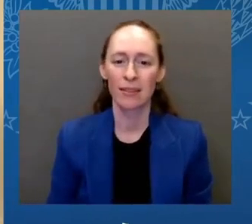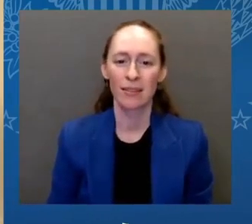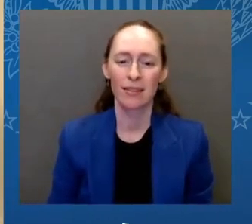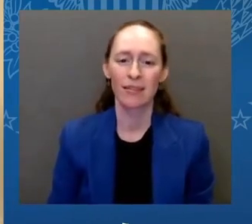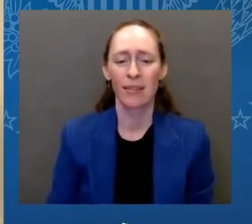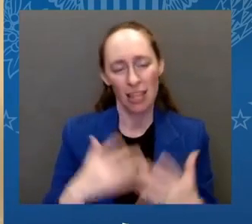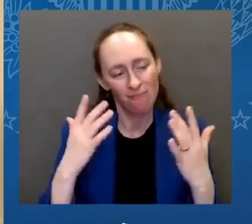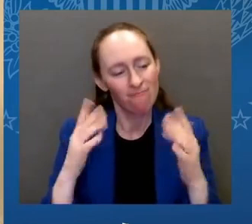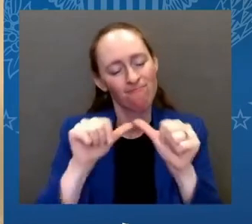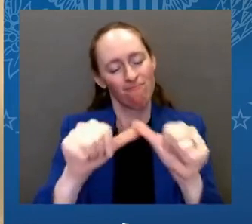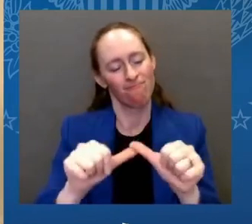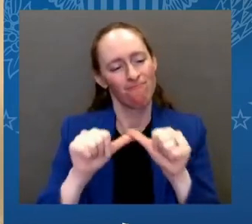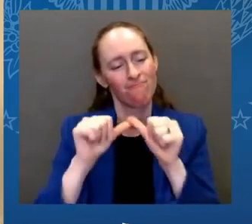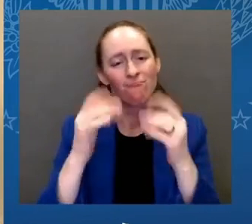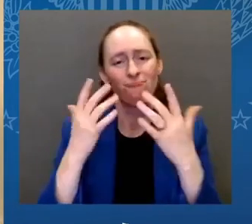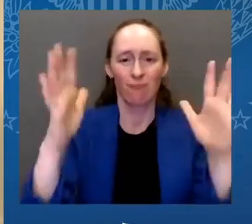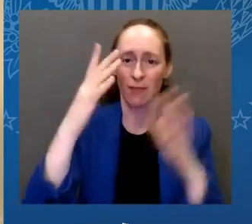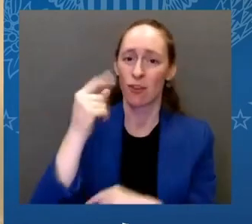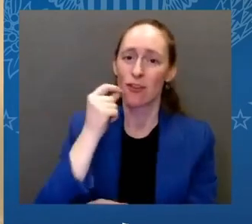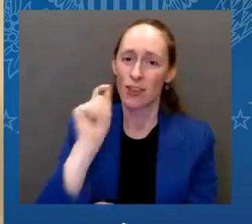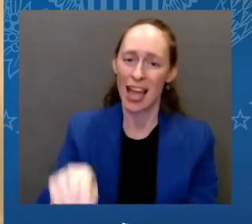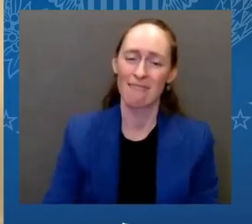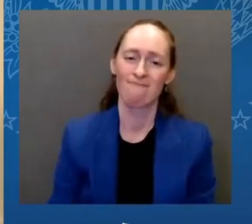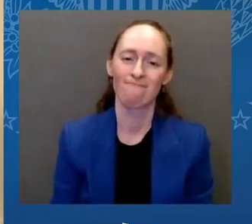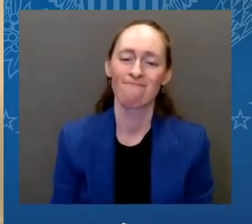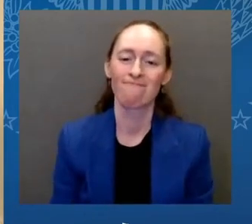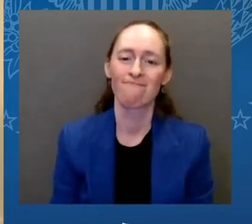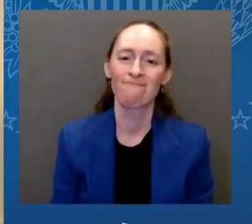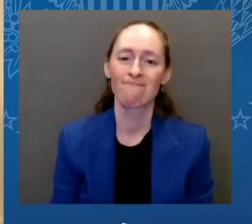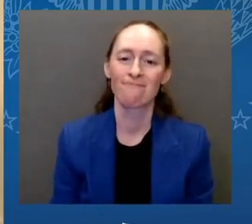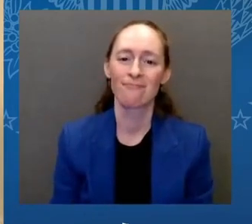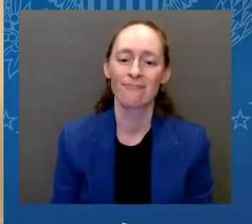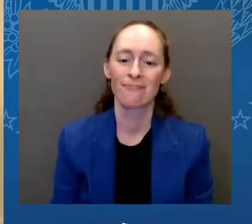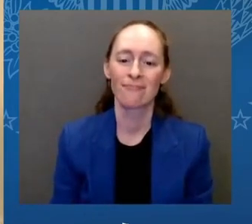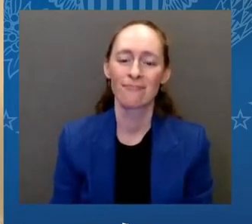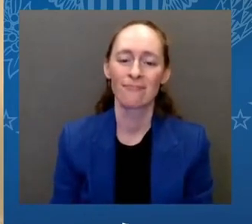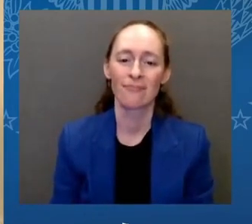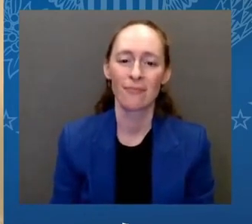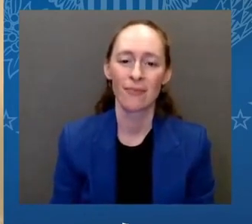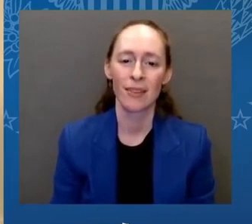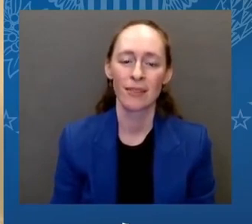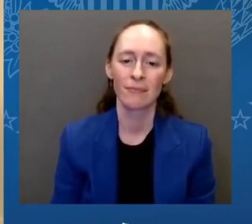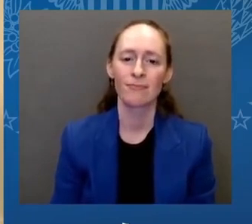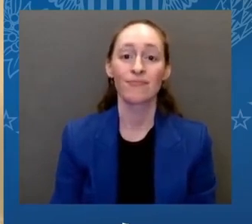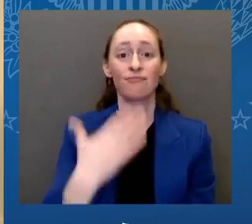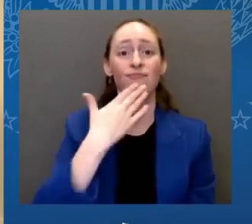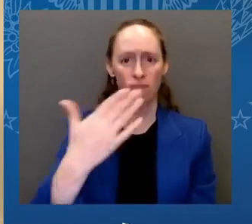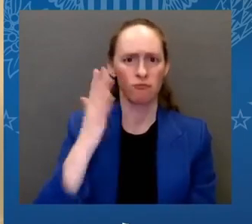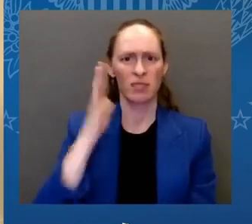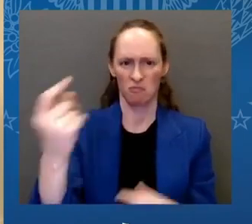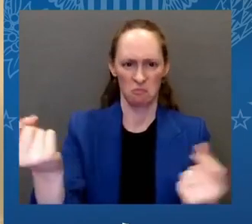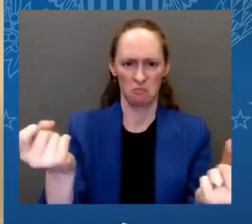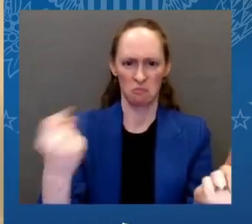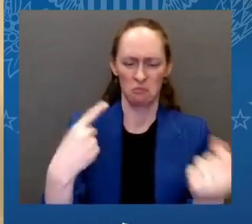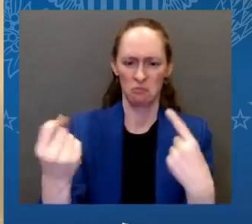Дякую, пане президенте. Ми зараз готові відповісти на запитання Алекс із